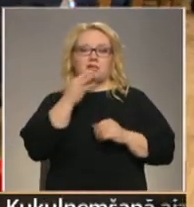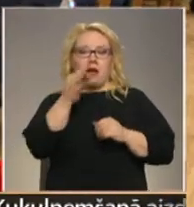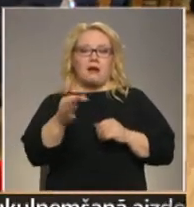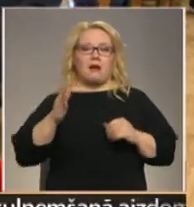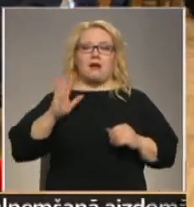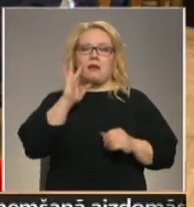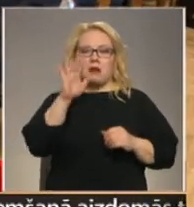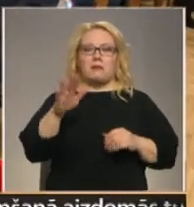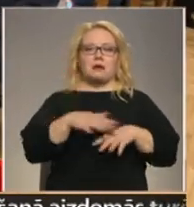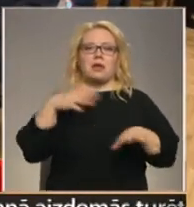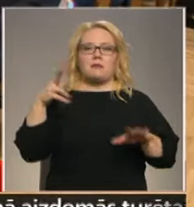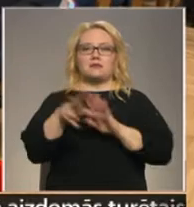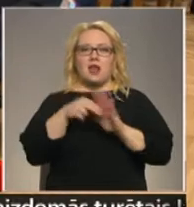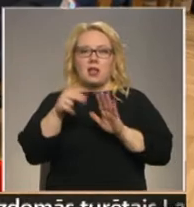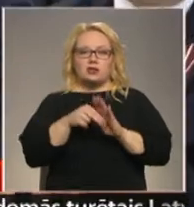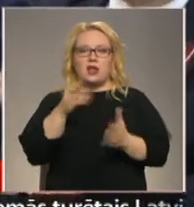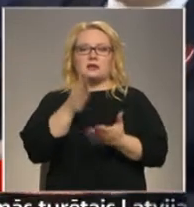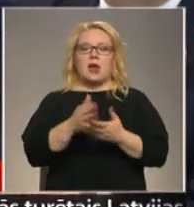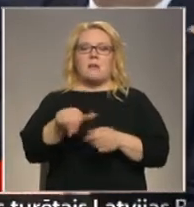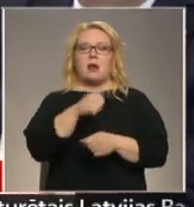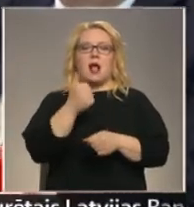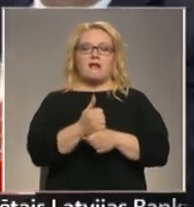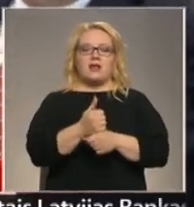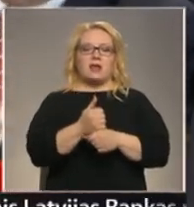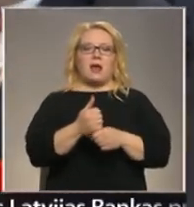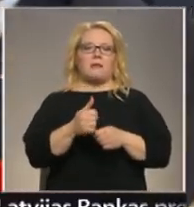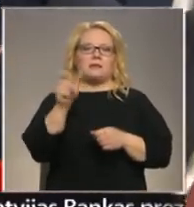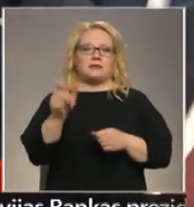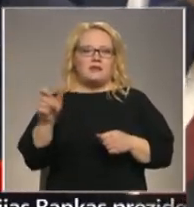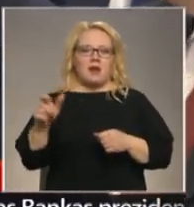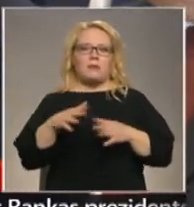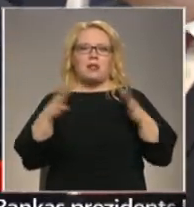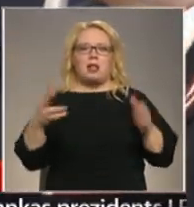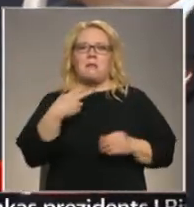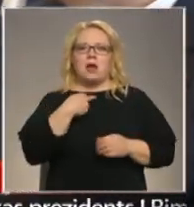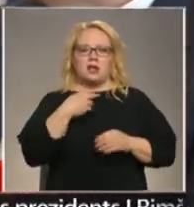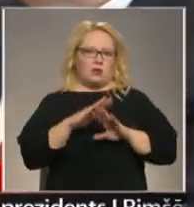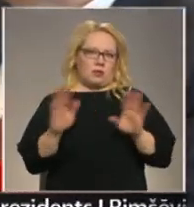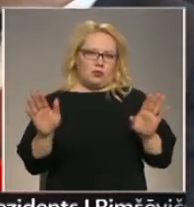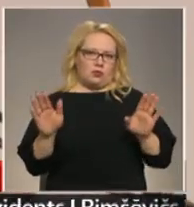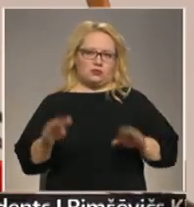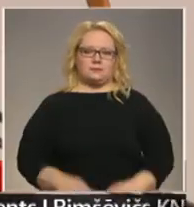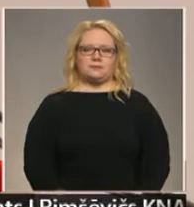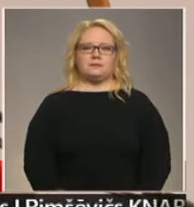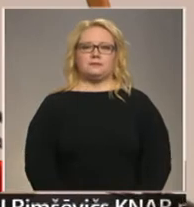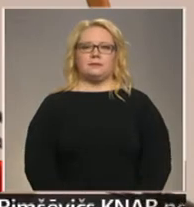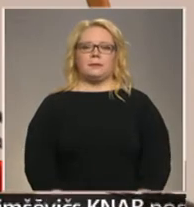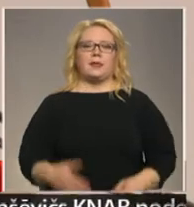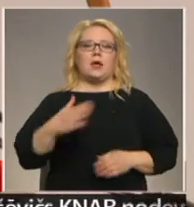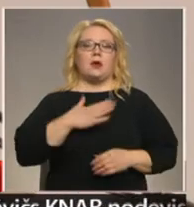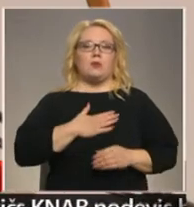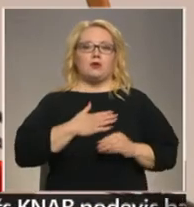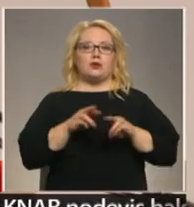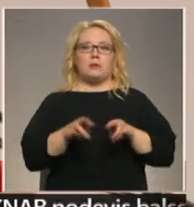ka gaidāmajās saimas vēlēšanās starp galvenajām lokomotīvēm lieli pārsteigumi nebūs. Mūsu ministra